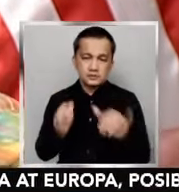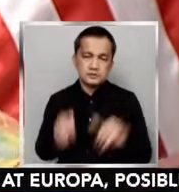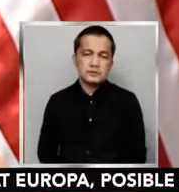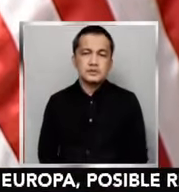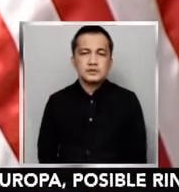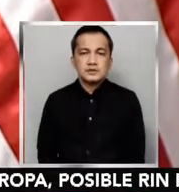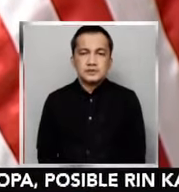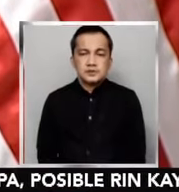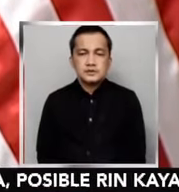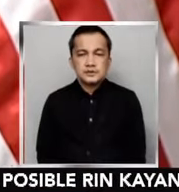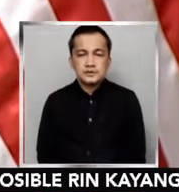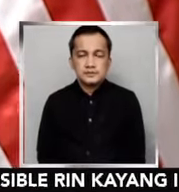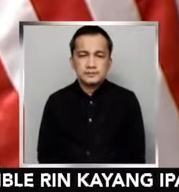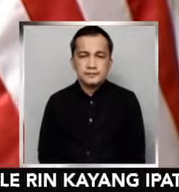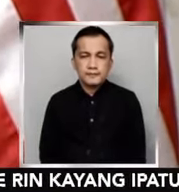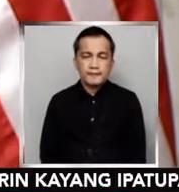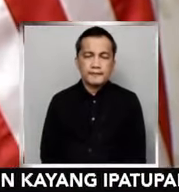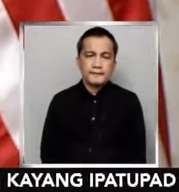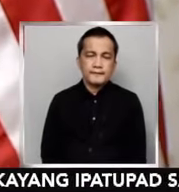Reg